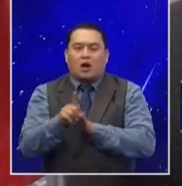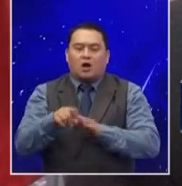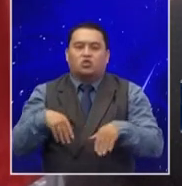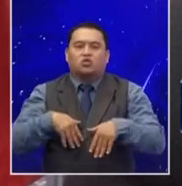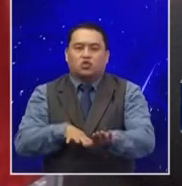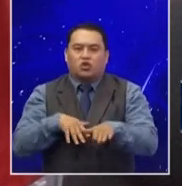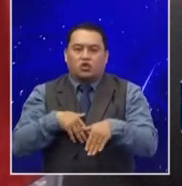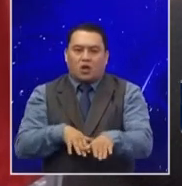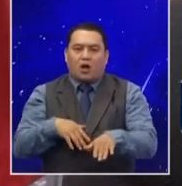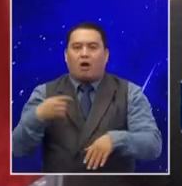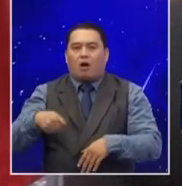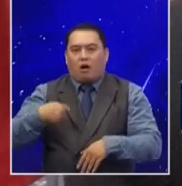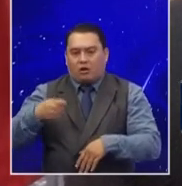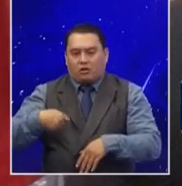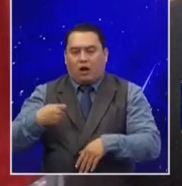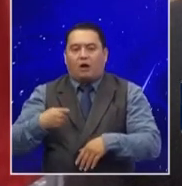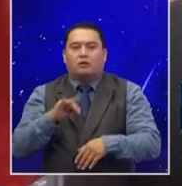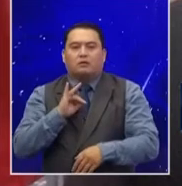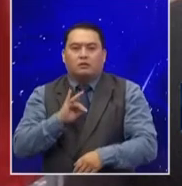шитья, курсы